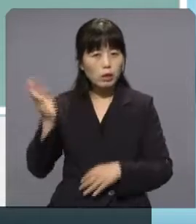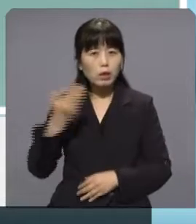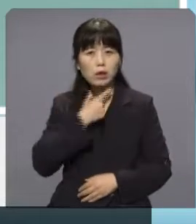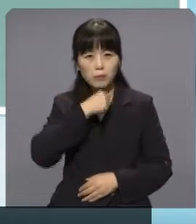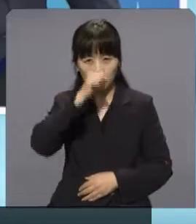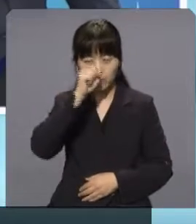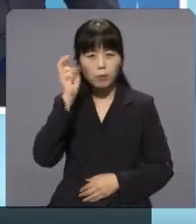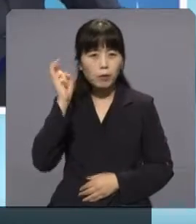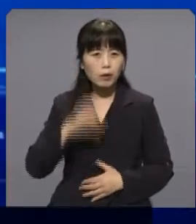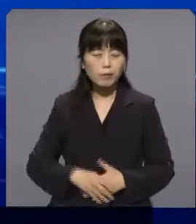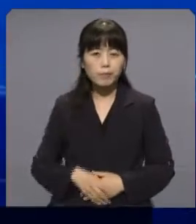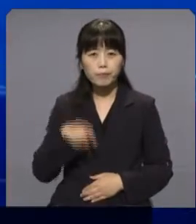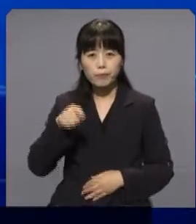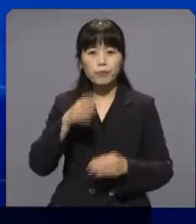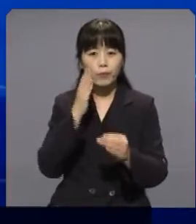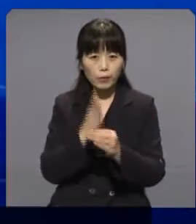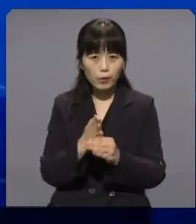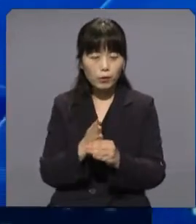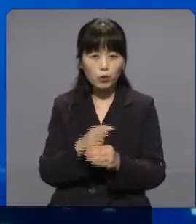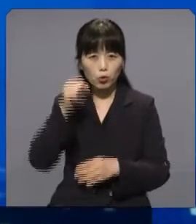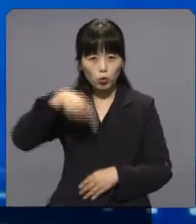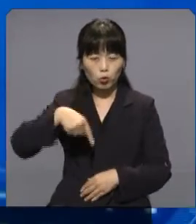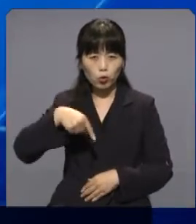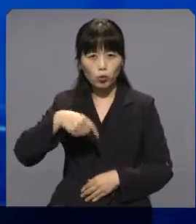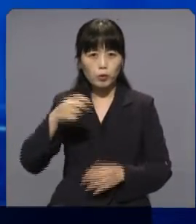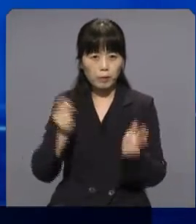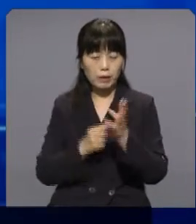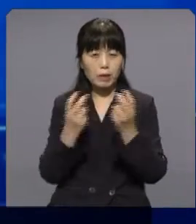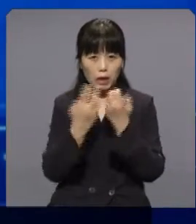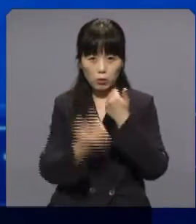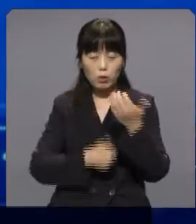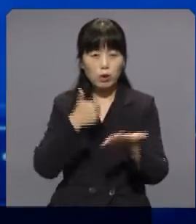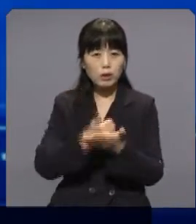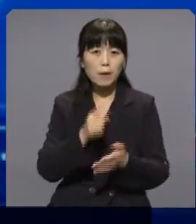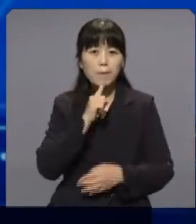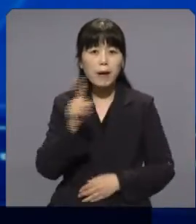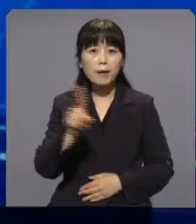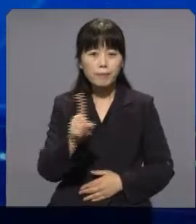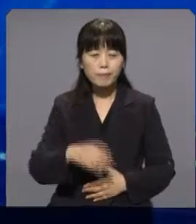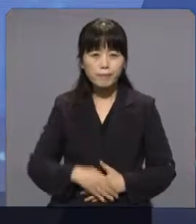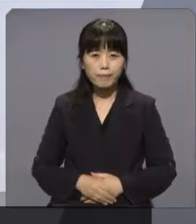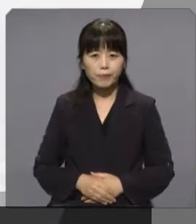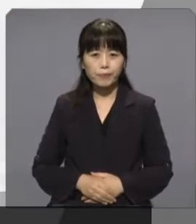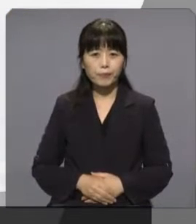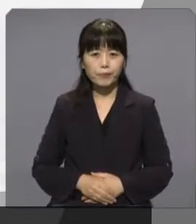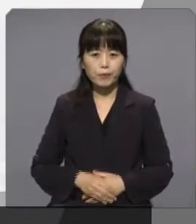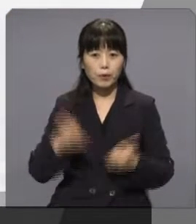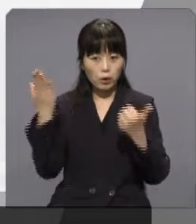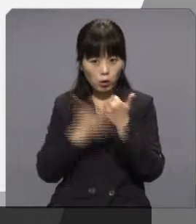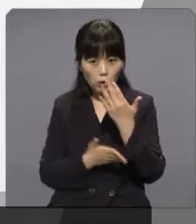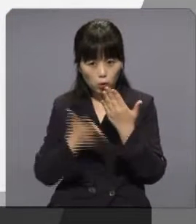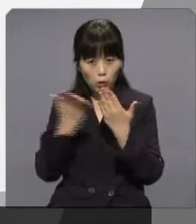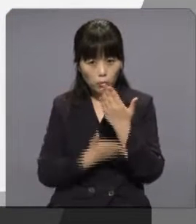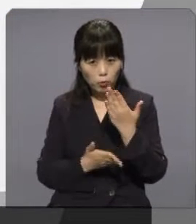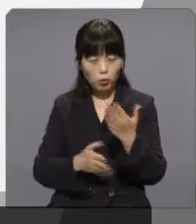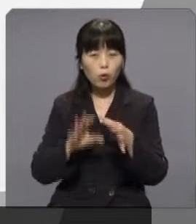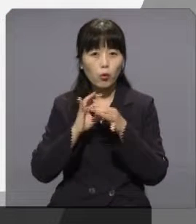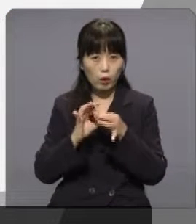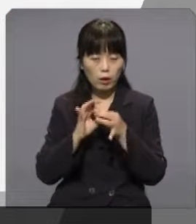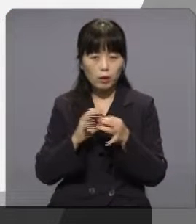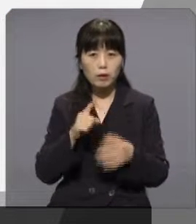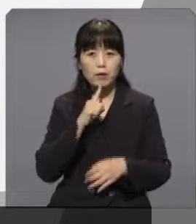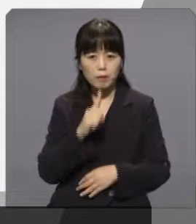예. 이런 가운데 우상호 민주당 비대위원장이 이런 얘기를 했습니다. 컷오프 경선과 관련된